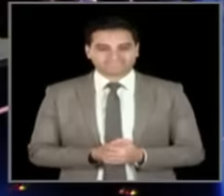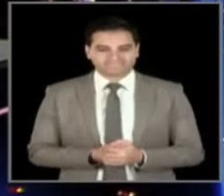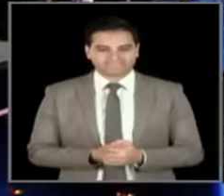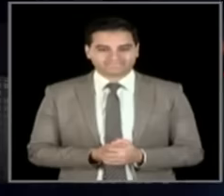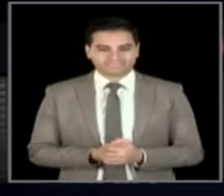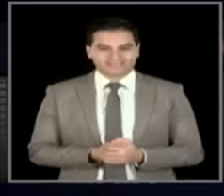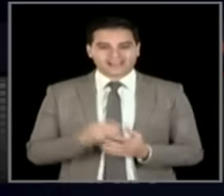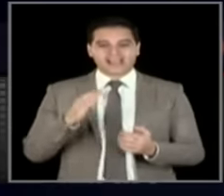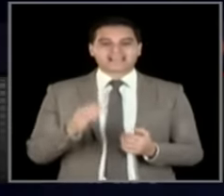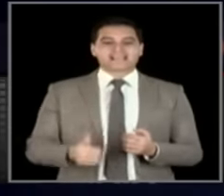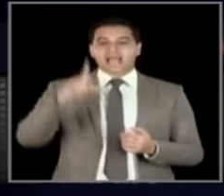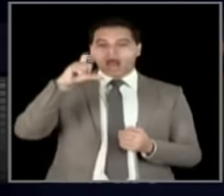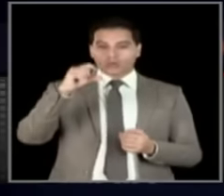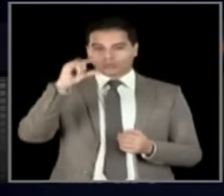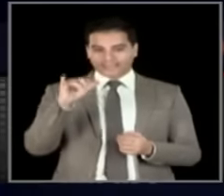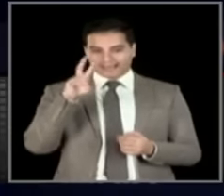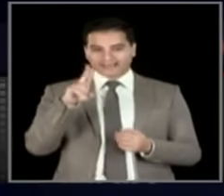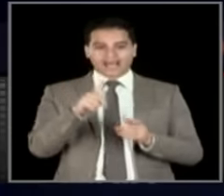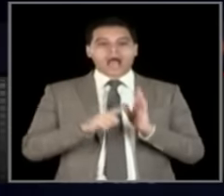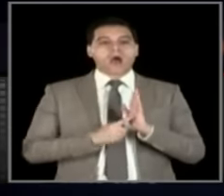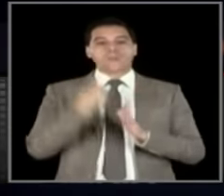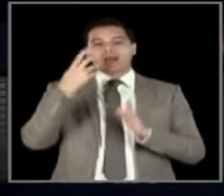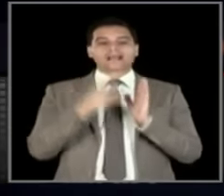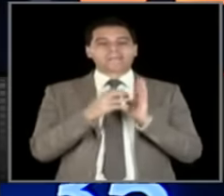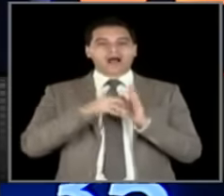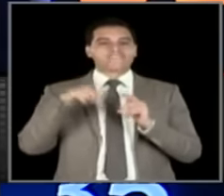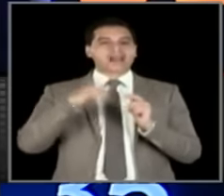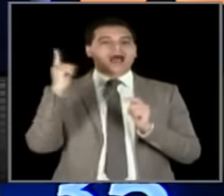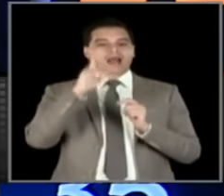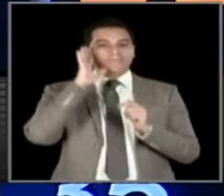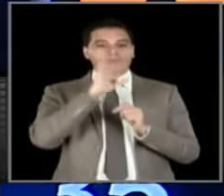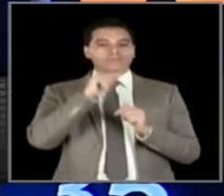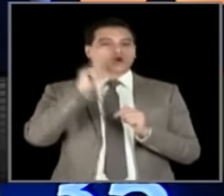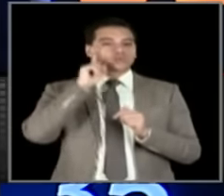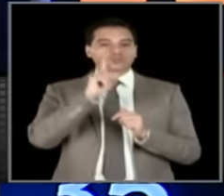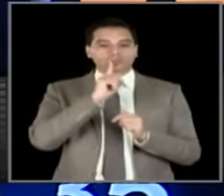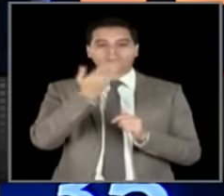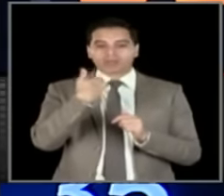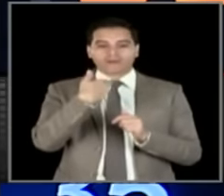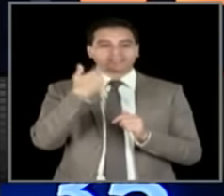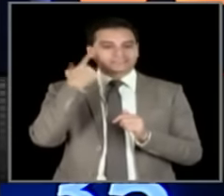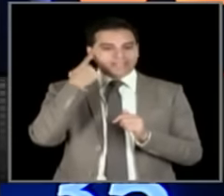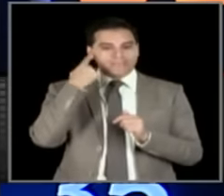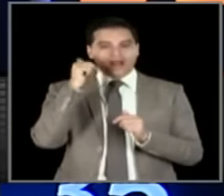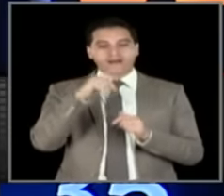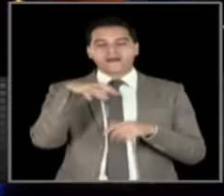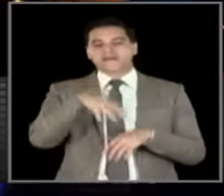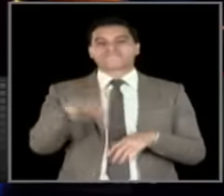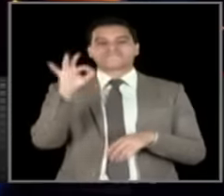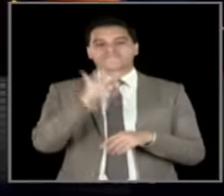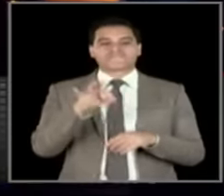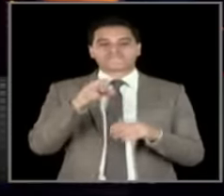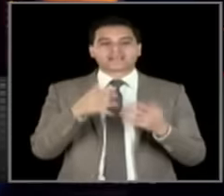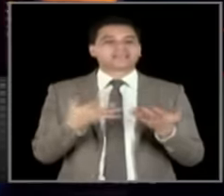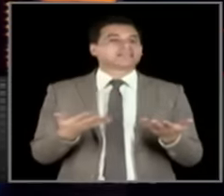جالودات هي أول جامعة في العالم للصم وضعاف السمع. ففي